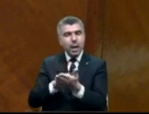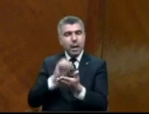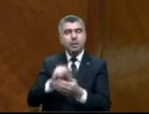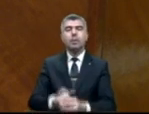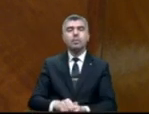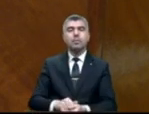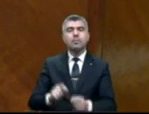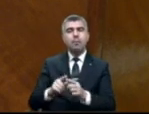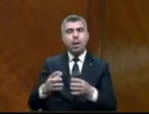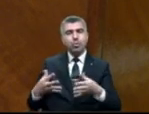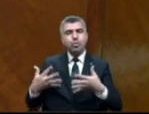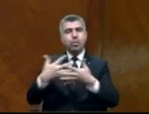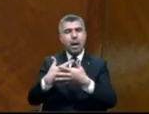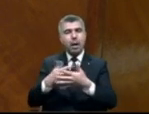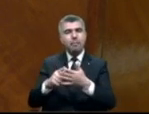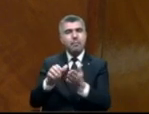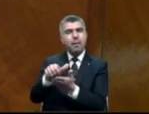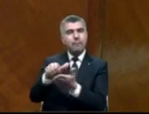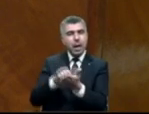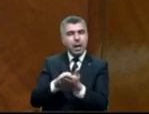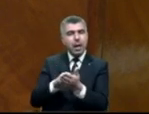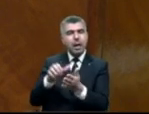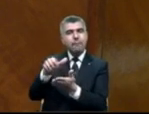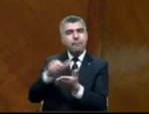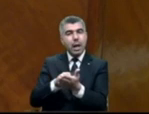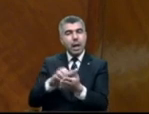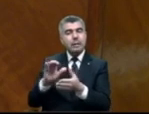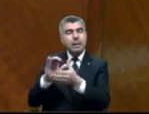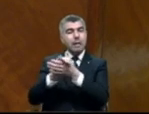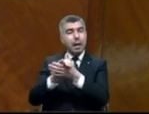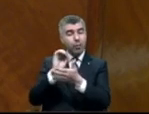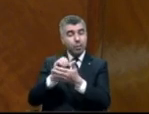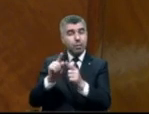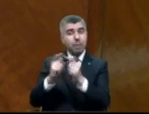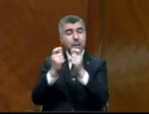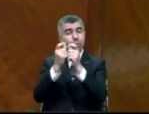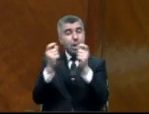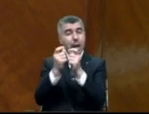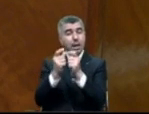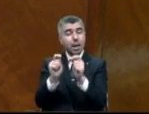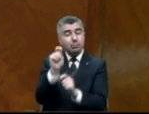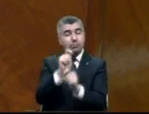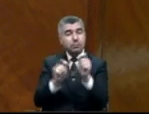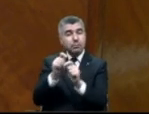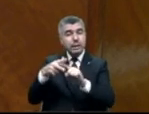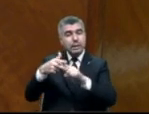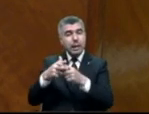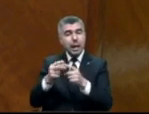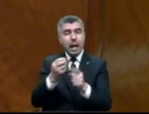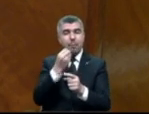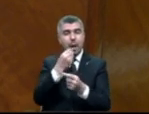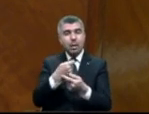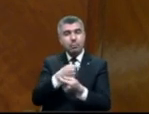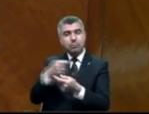والغذائية، التجميع الفلاحي، الفلاحة التضامنية، تشجيع المقاولة في التثمين والصناعات الغذائية،